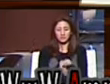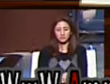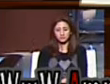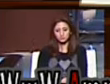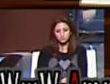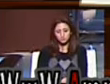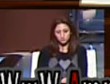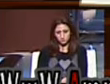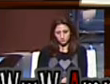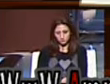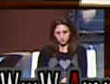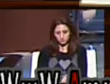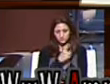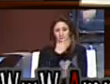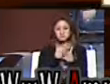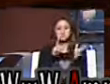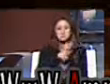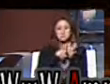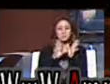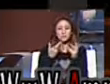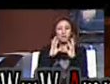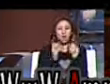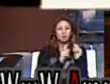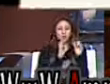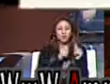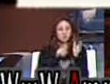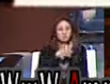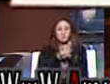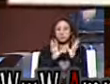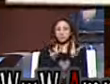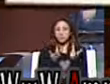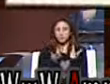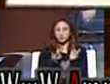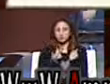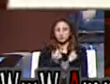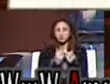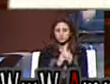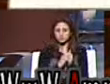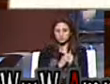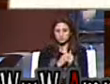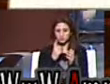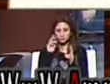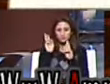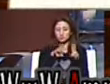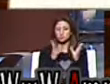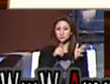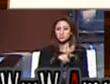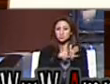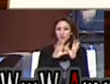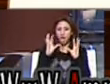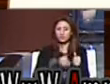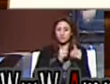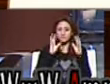وسيادتك بتشوف يعني من يقف وراء هذه العمليات نيافه الانباء؟ من يقف وراء هذه العمليات؟ يقف وراء هذه العمليات